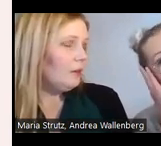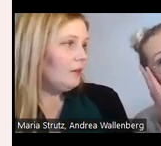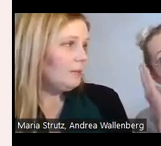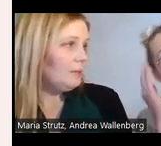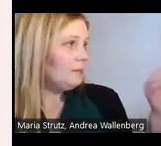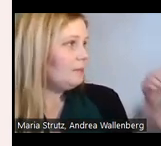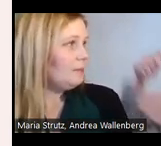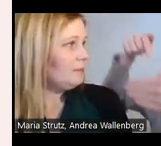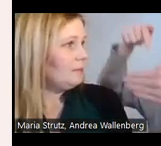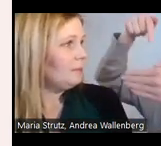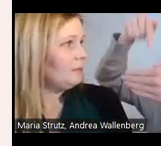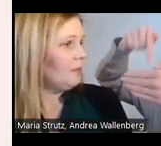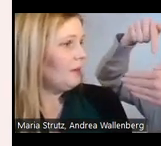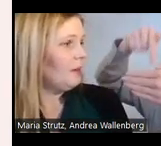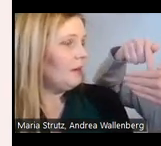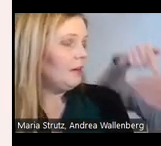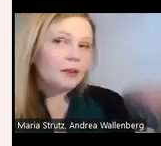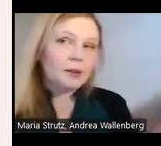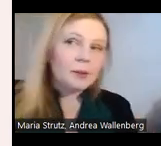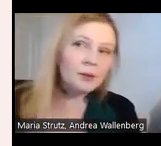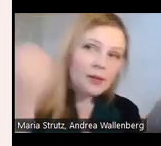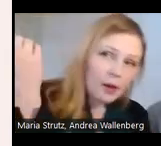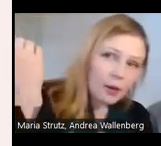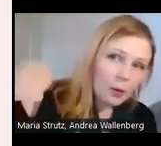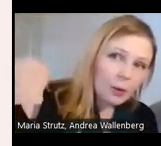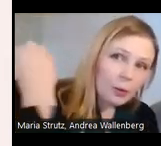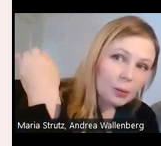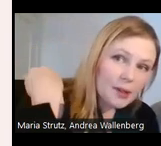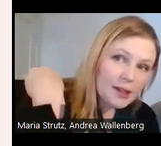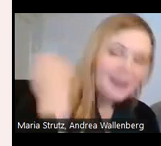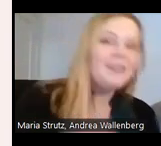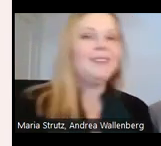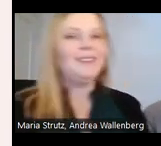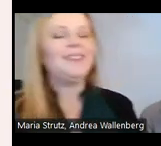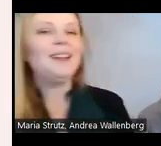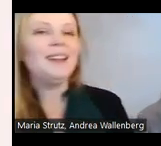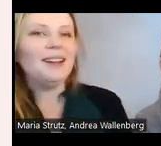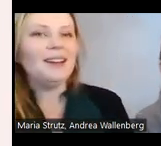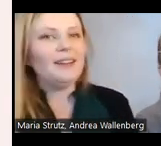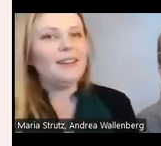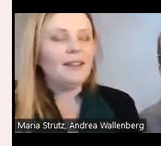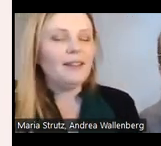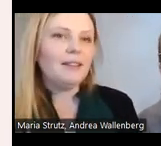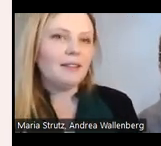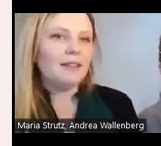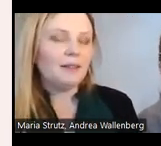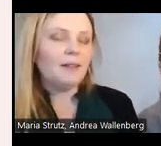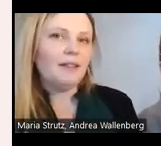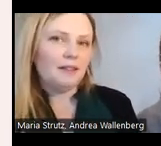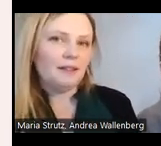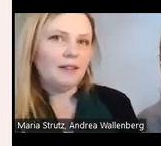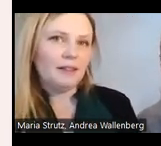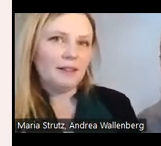vi sover och vi ska kissa till exempel. Vi ska gå ut. Vi ska gå ut. Så rutiner är